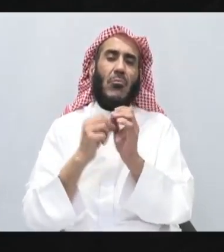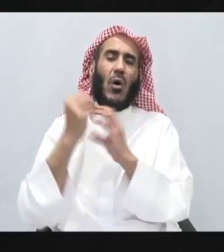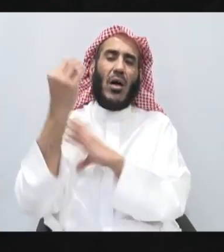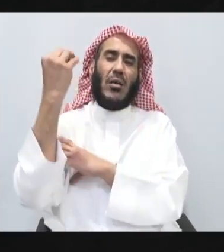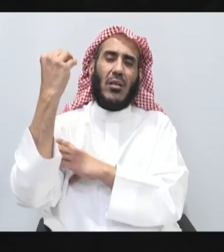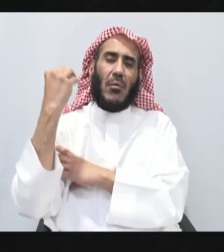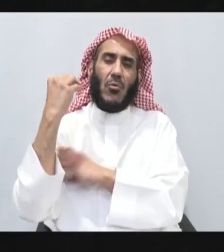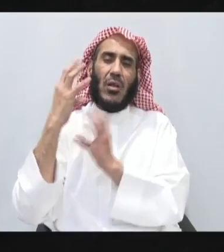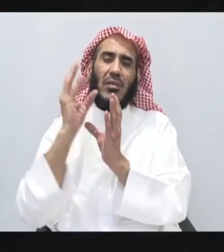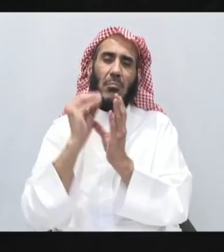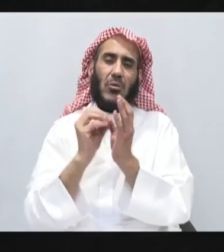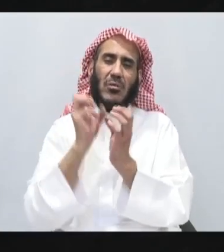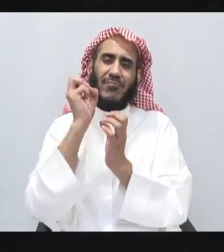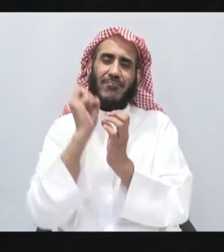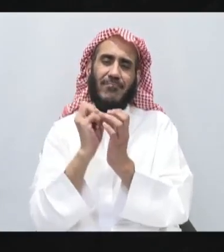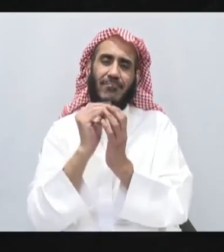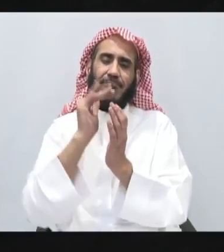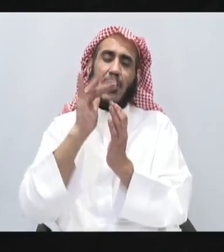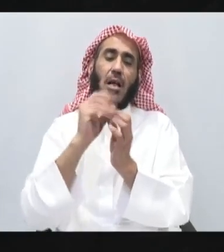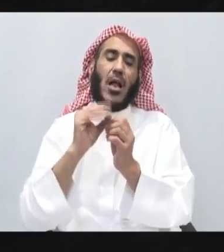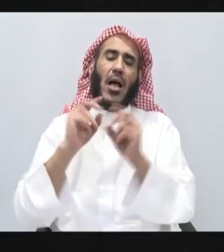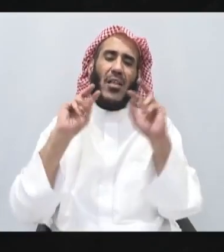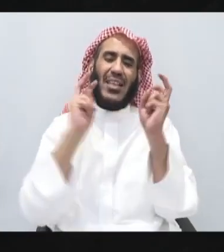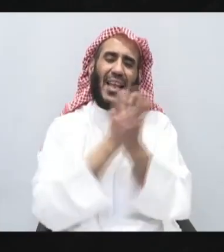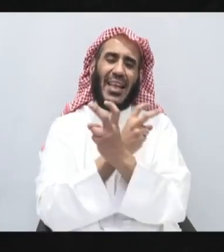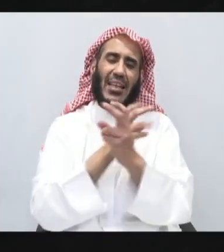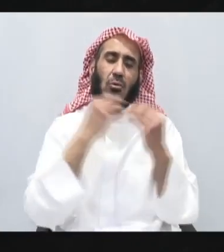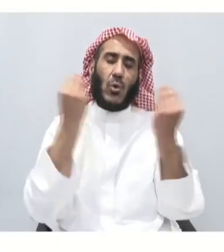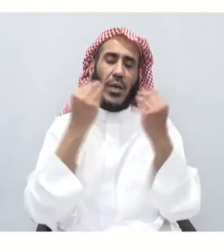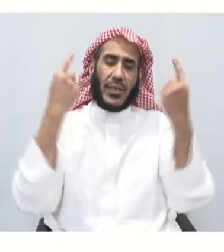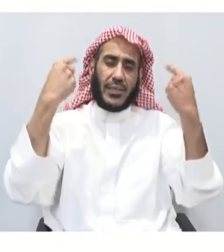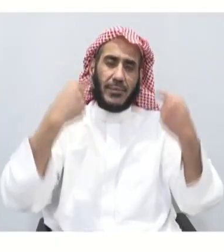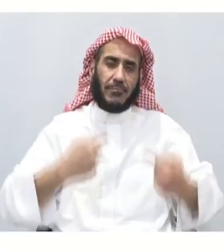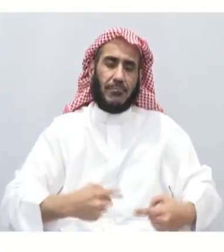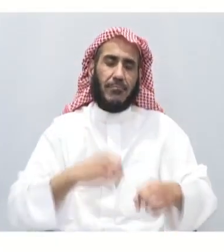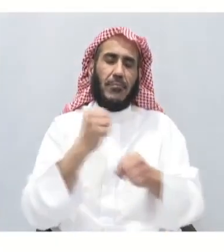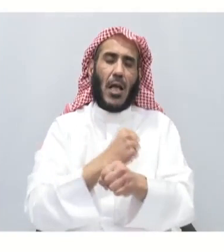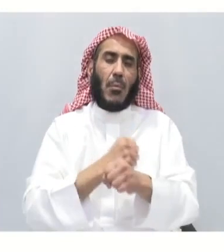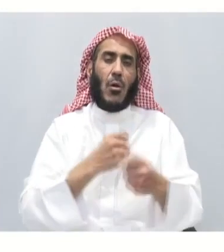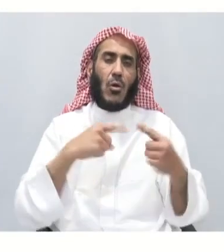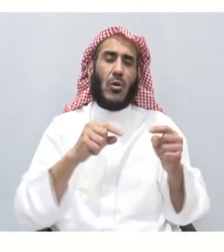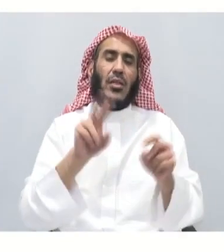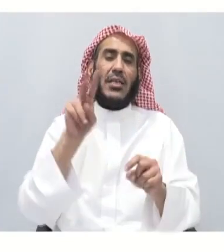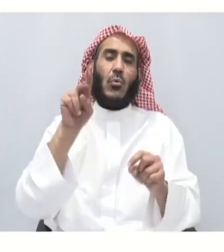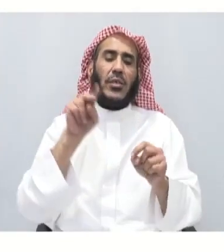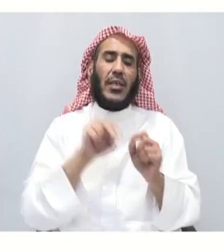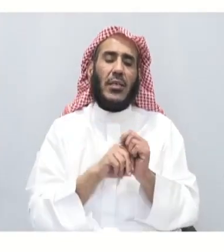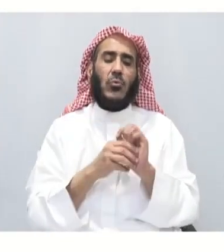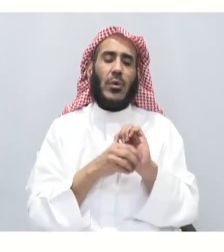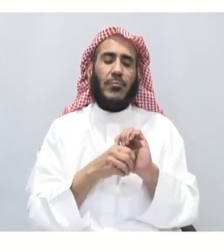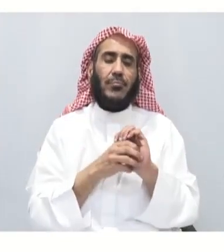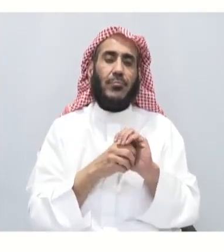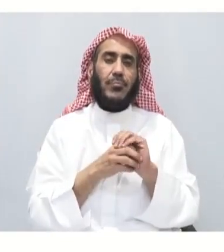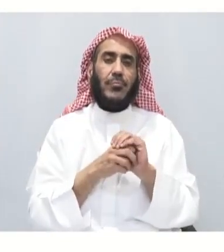تنقبض والاخرى تنبسط العضلات الهيكليه تحرك الجسم تعمل بصوره ازواج بصوره